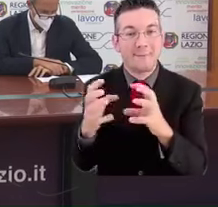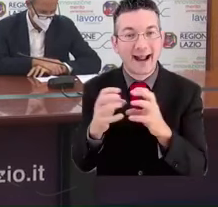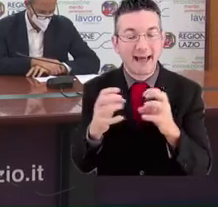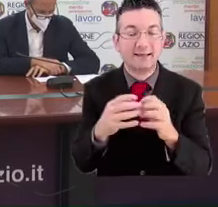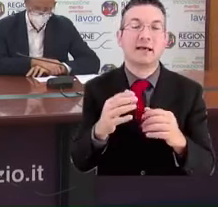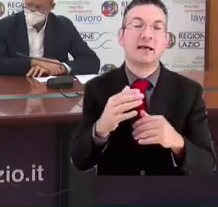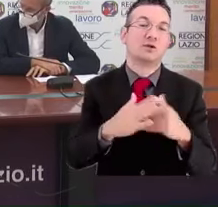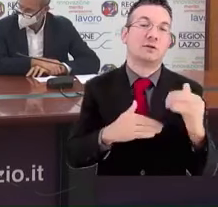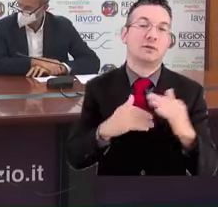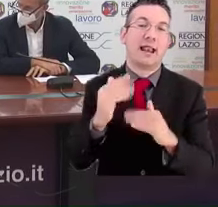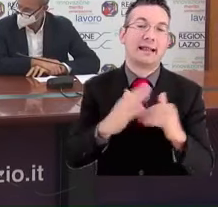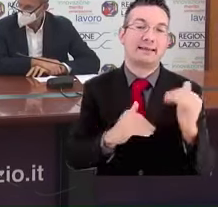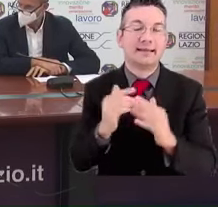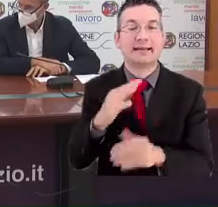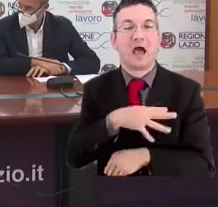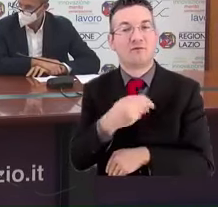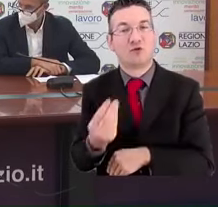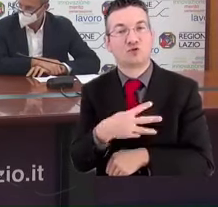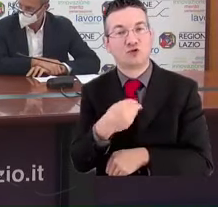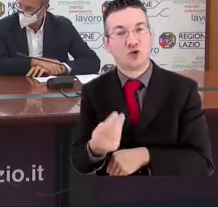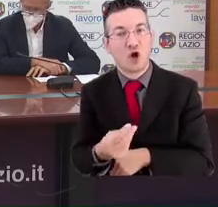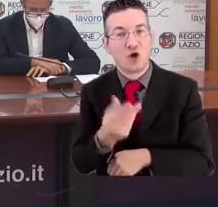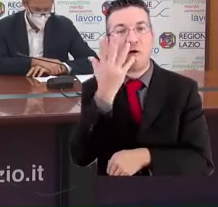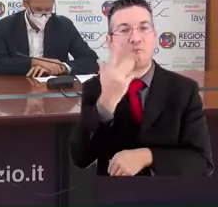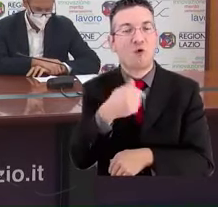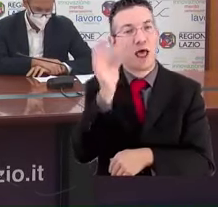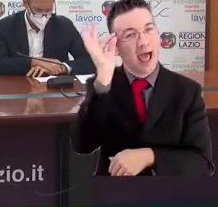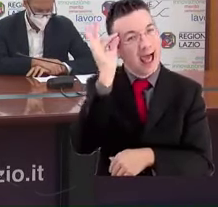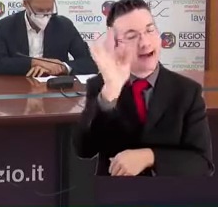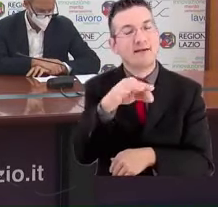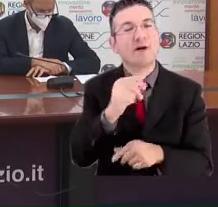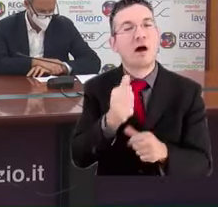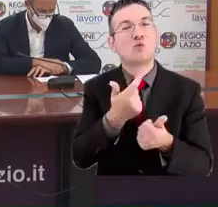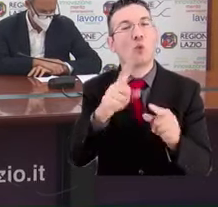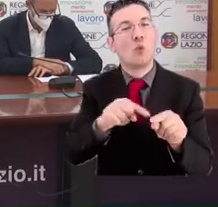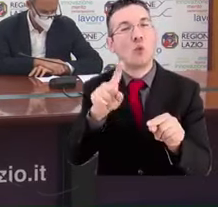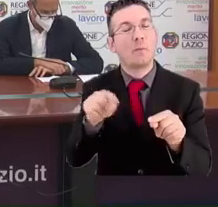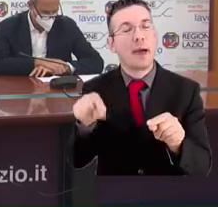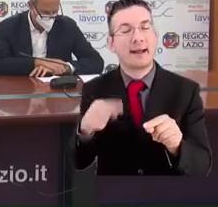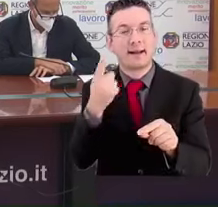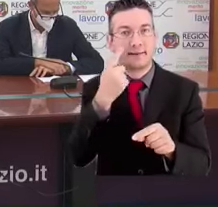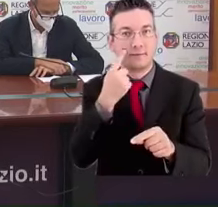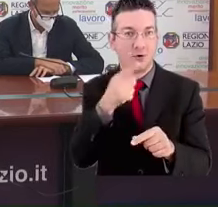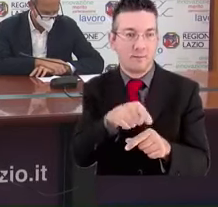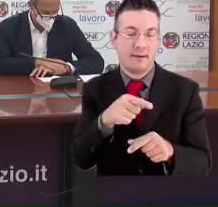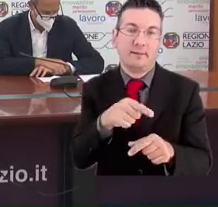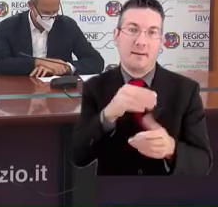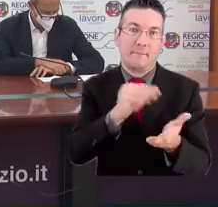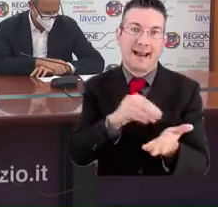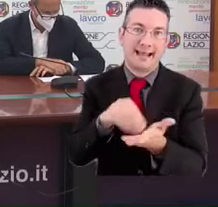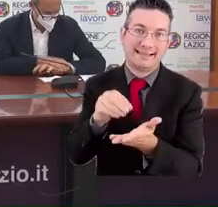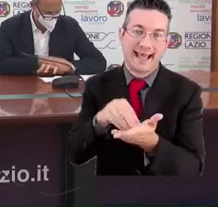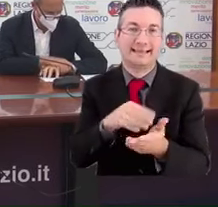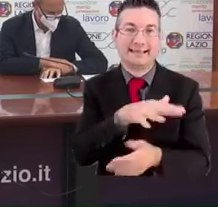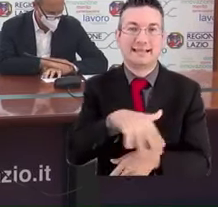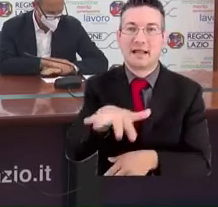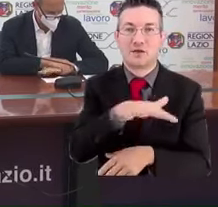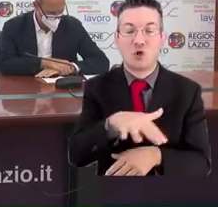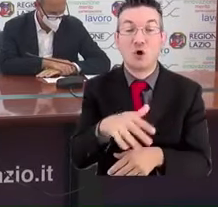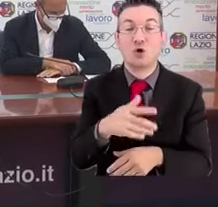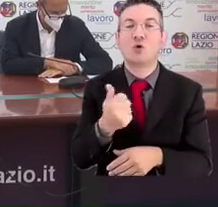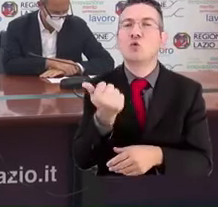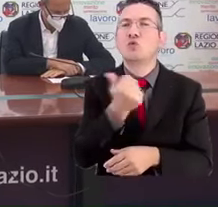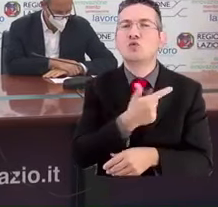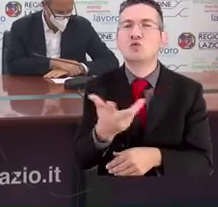frosinone vogliono andare a raggiungere con questa maggiore vicinanza territoriale come ho detto fin dall'inizio stiamo parlando di un